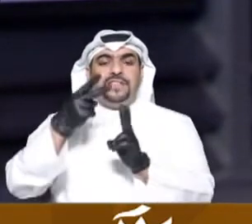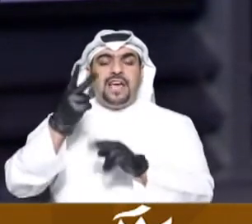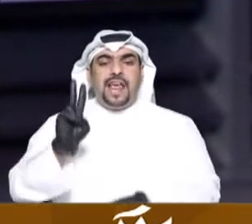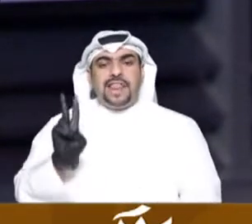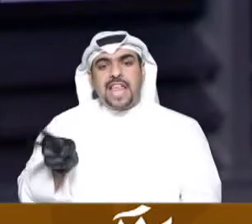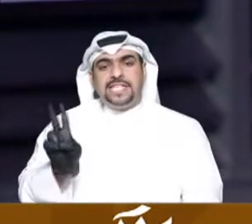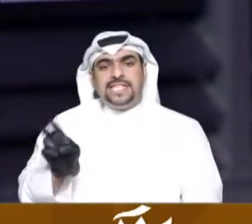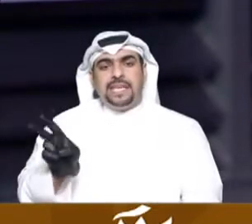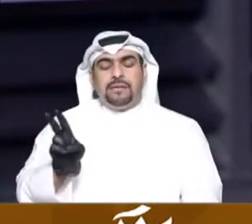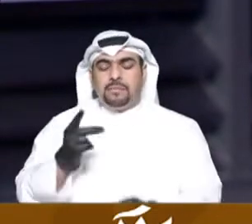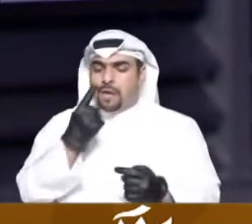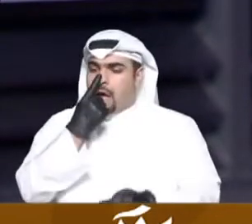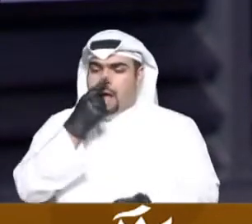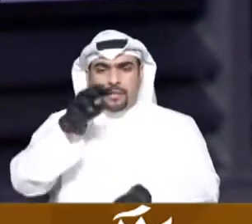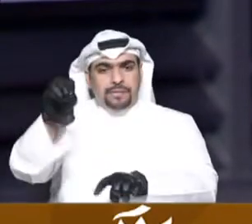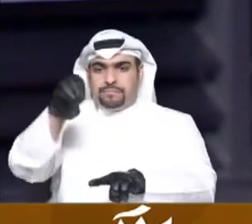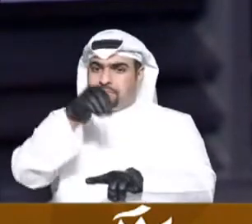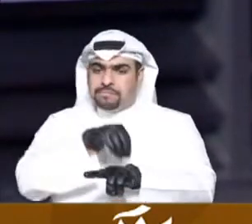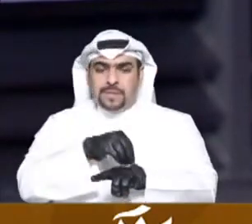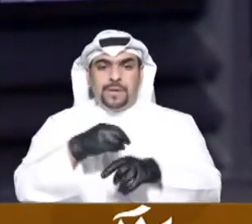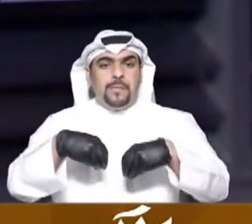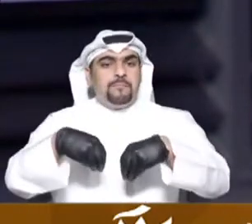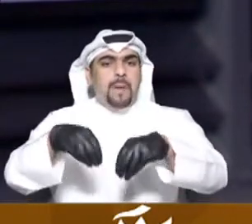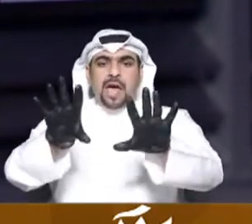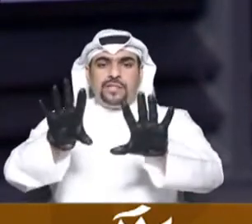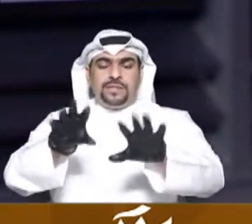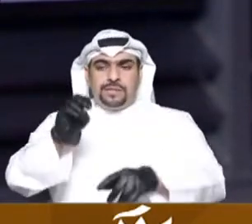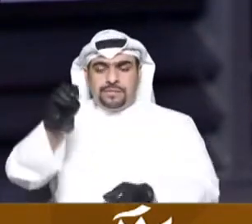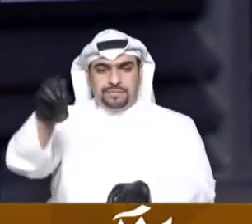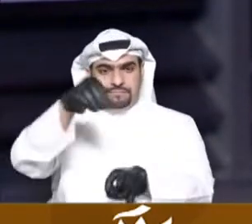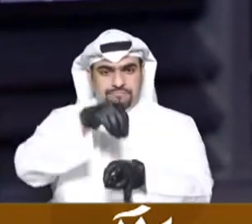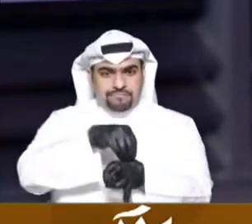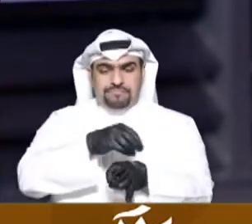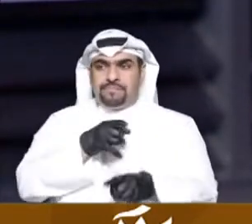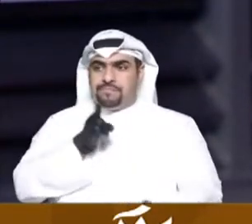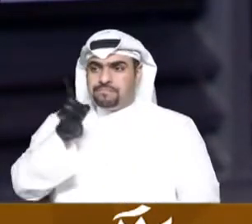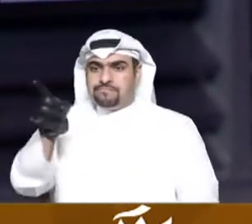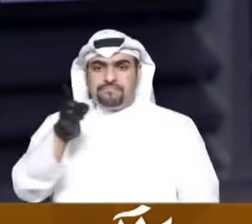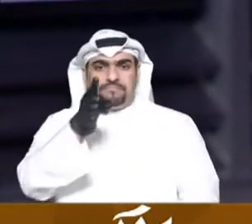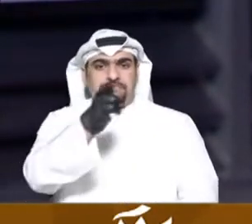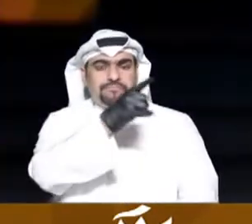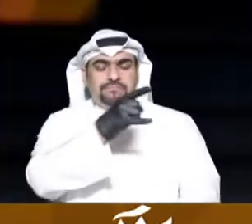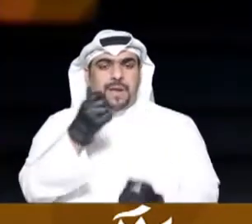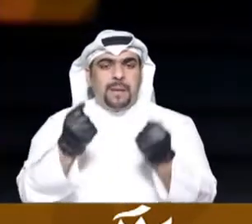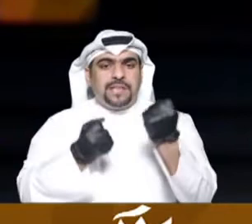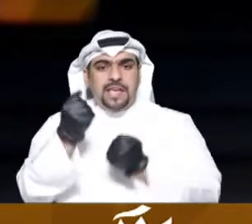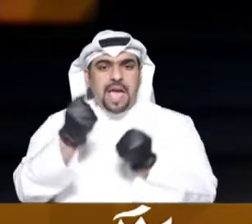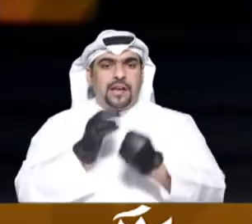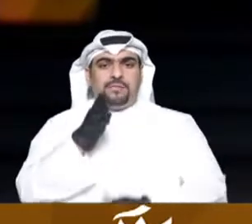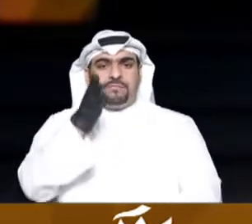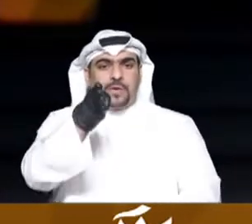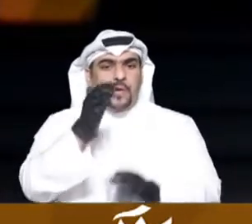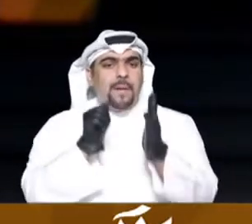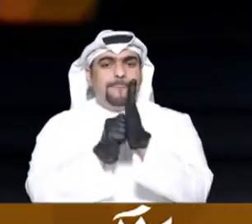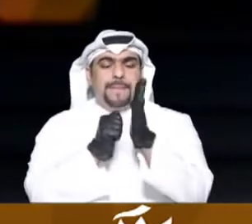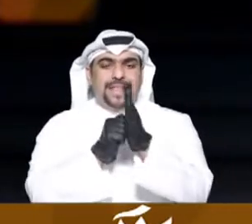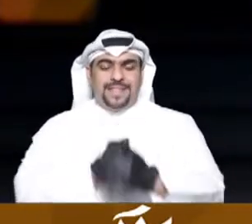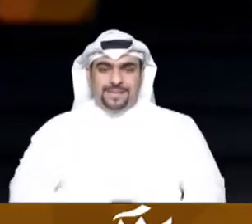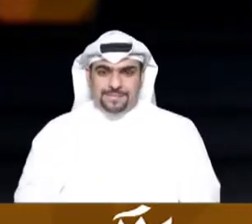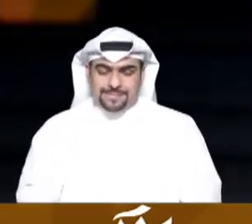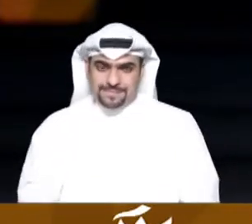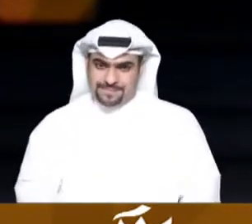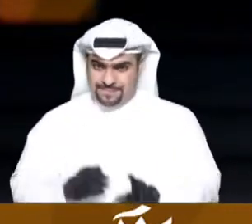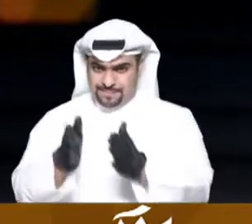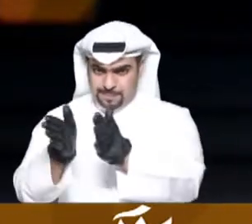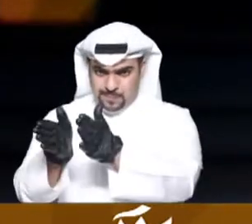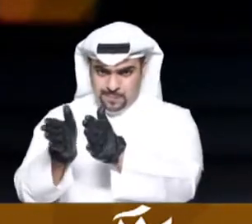الاستقبال في كونتر خاص من الهلال الاحمر يطلب سياره وتوصله للبيت. نعم. وايضا ننصح يعني اهالينا يعني سواء اللي جايين من الخارج